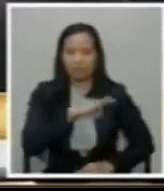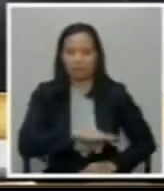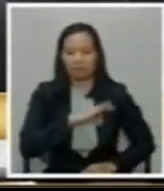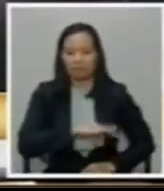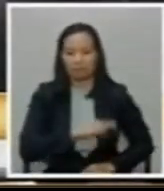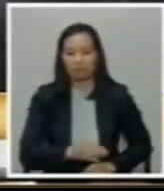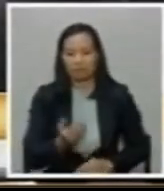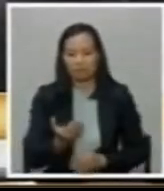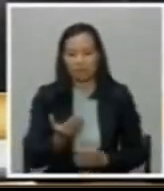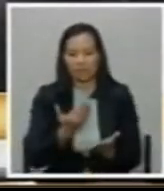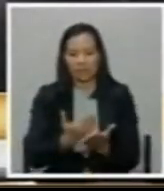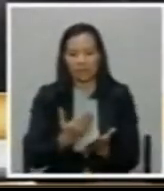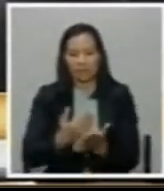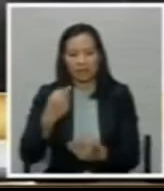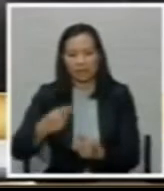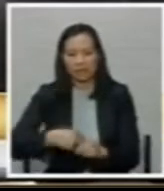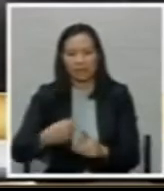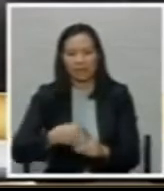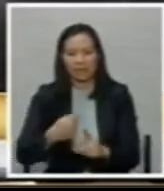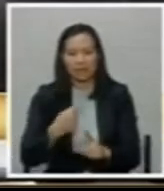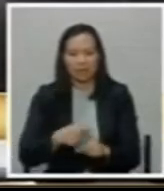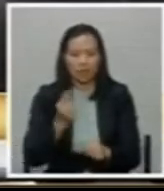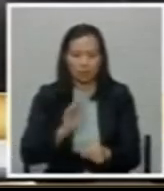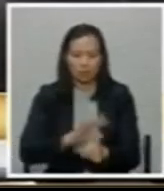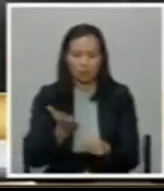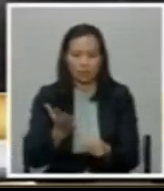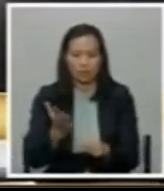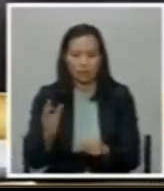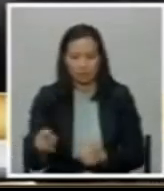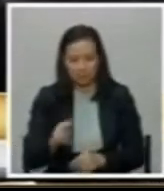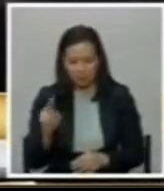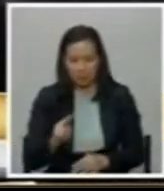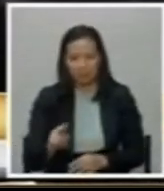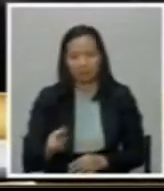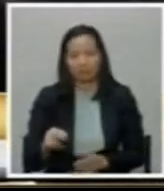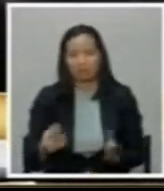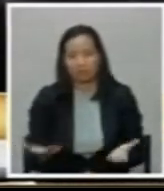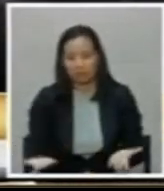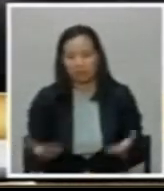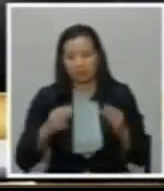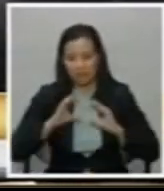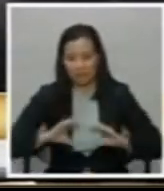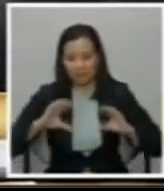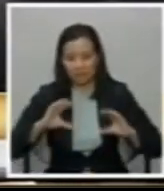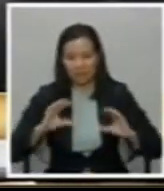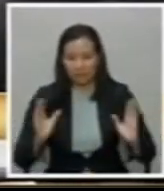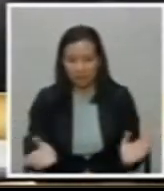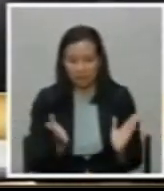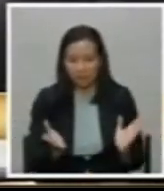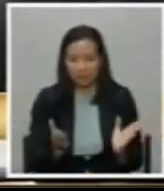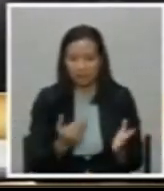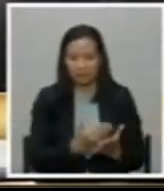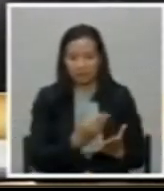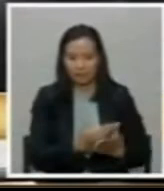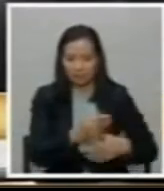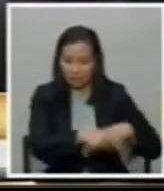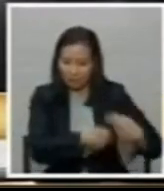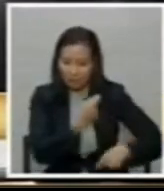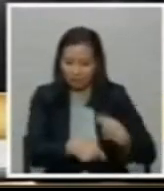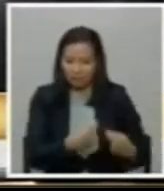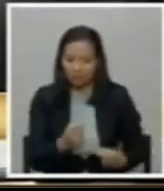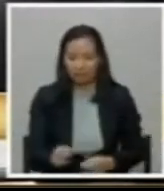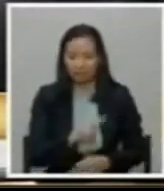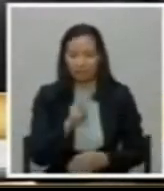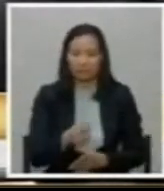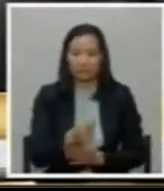าเงินเดือนที่ได้เนี่ยก็ไม่เพียงพอต่อการใช้จ่ายอยู่แล้วรัฐบาลเองก็พยายามจะหนุนให้ไปใช้เงินนะครับ